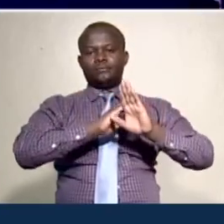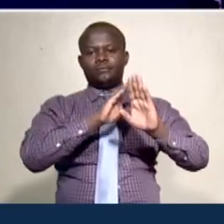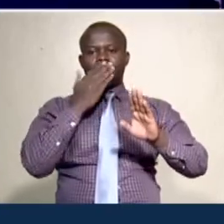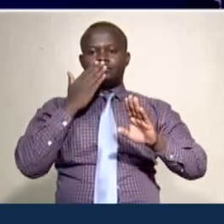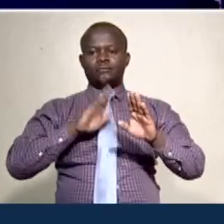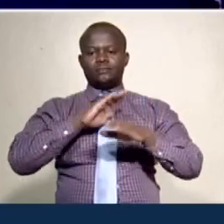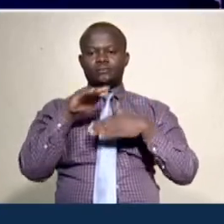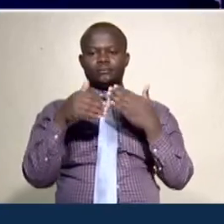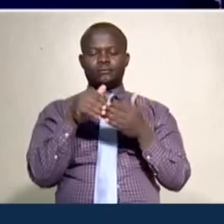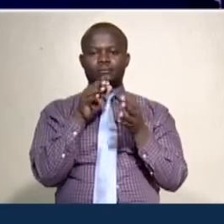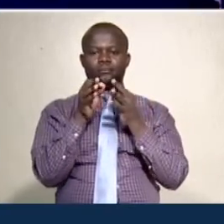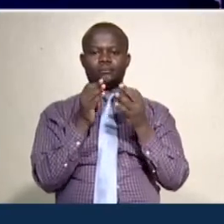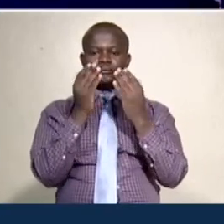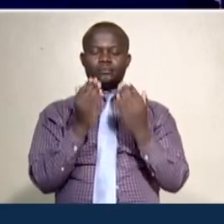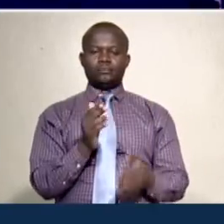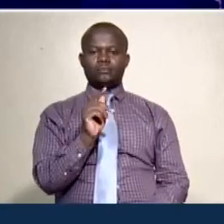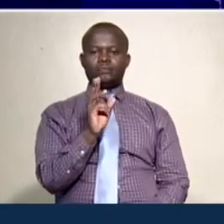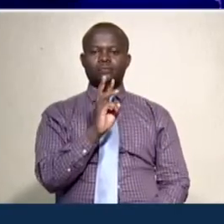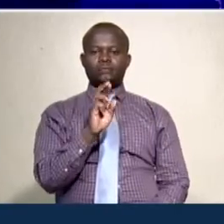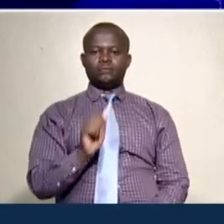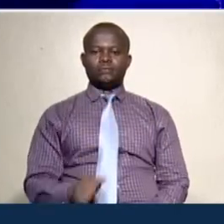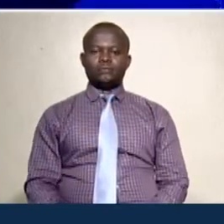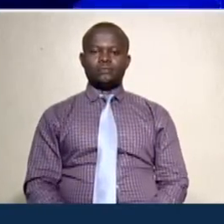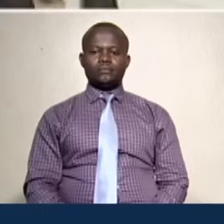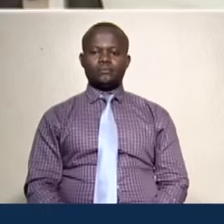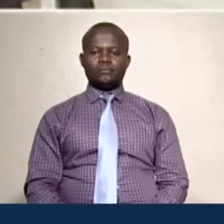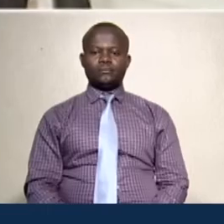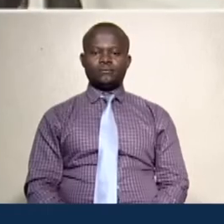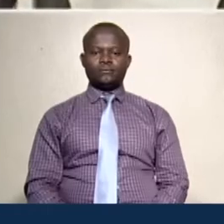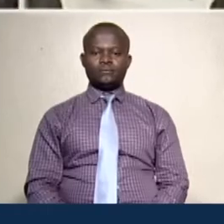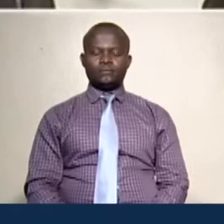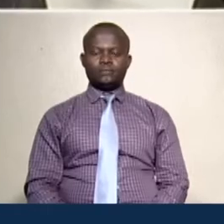ikibi icyo ari cyo cyose. Inkuru irambuye na Kwizera John Patrick.